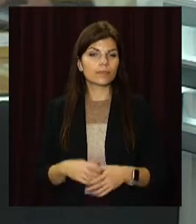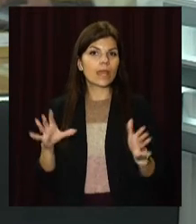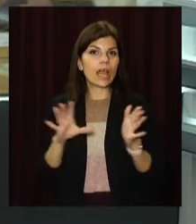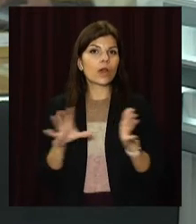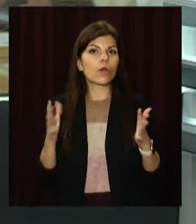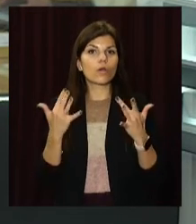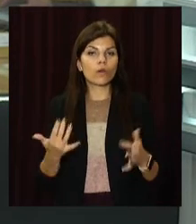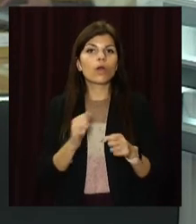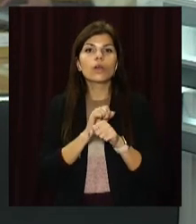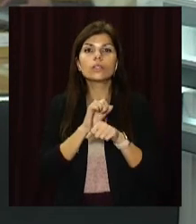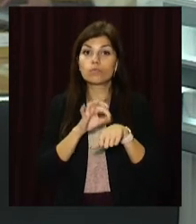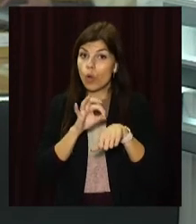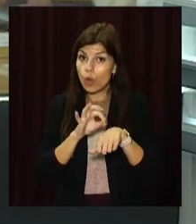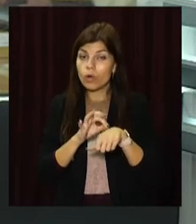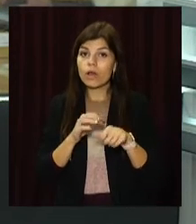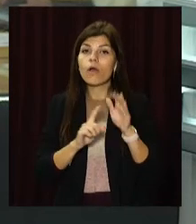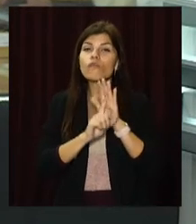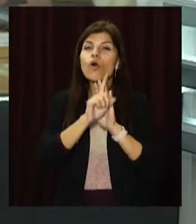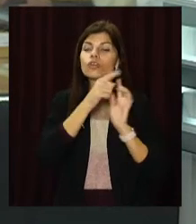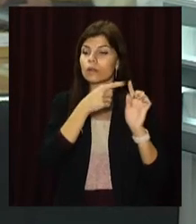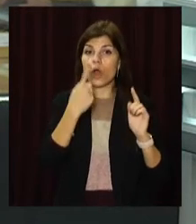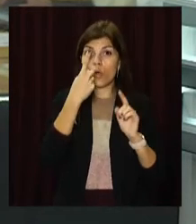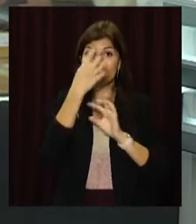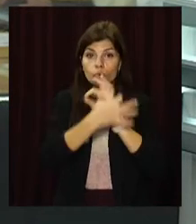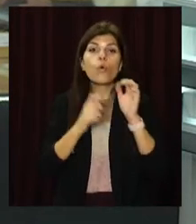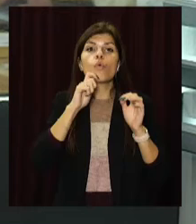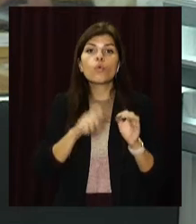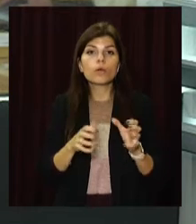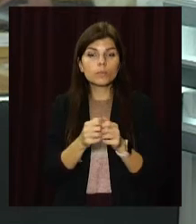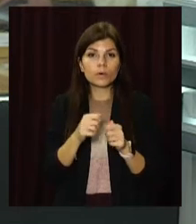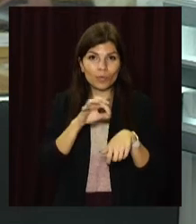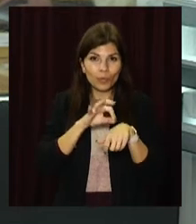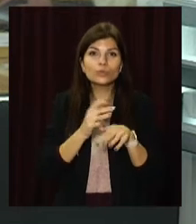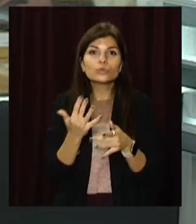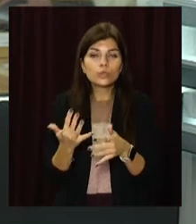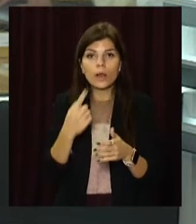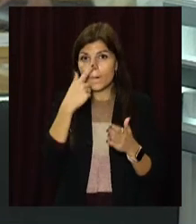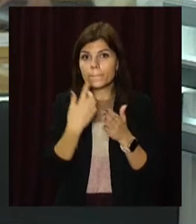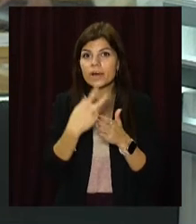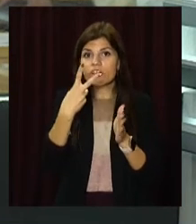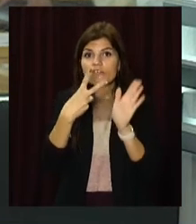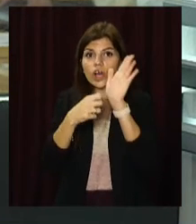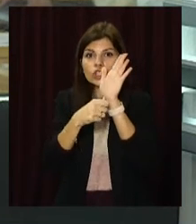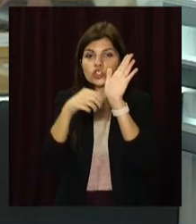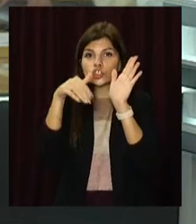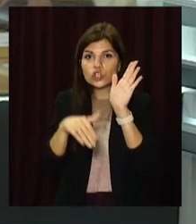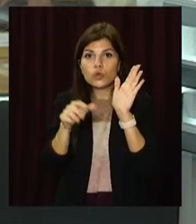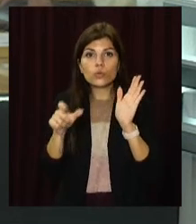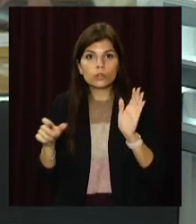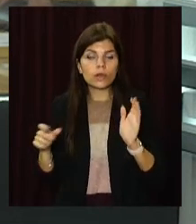Рекордна кількість захворілих з початку пандемії. За добу в Україні діагностували коронавірус у понад 26 тисяч